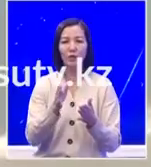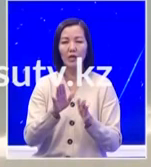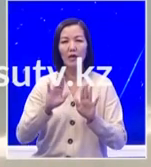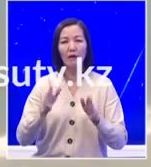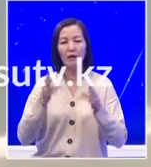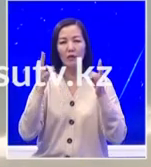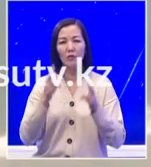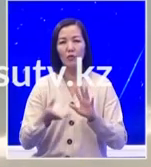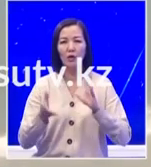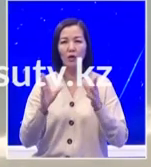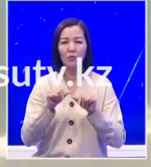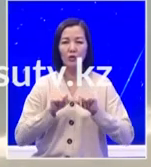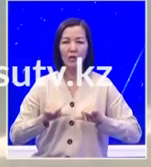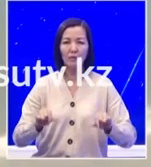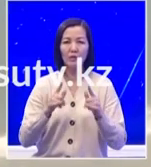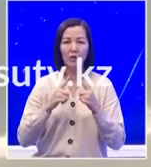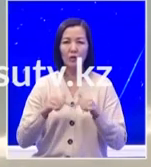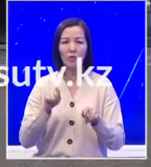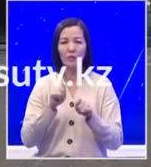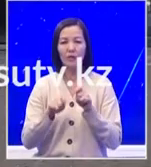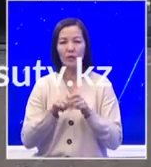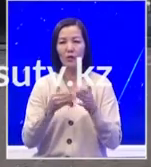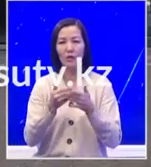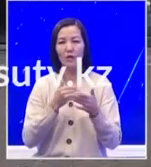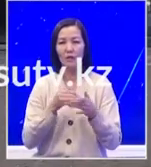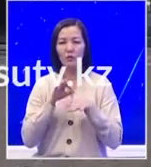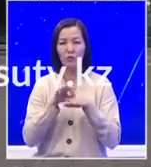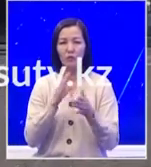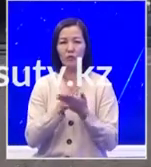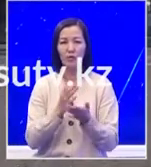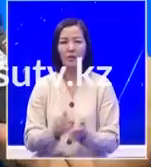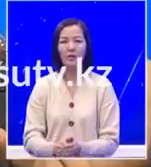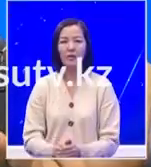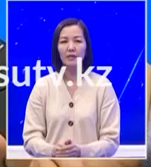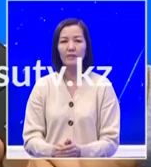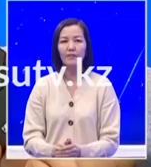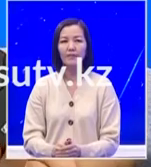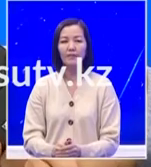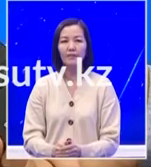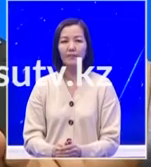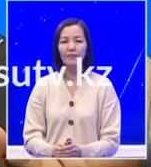қайғылы оқиға бойынша комиссия құрылып, тергеу алды шаралар жүргізіліп жатыр. Абай